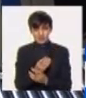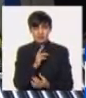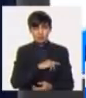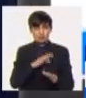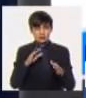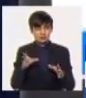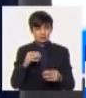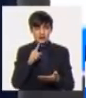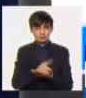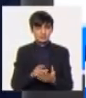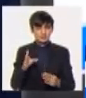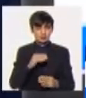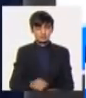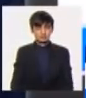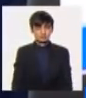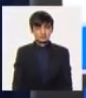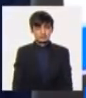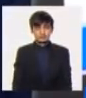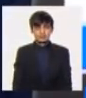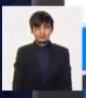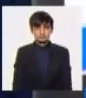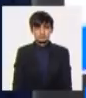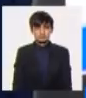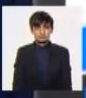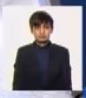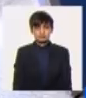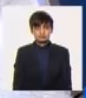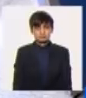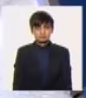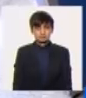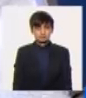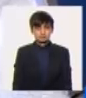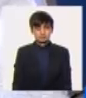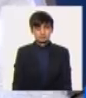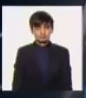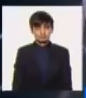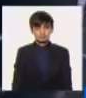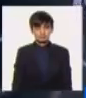защиты. Ардак Камал, Влад Шишко, Информбюро, Алматы.